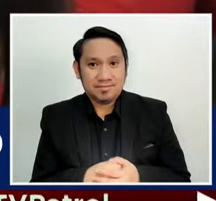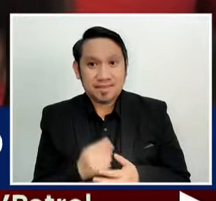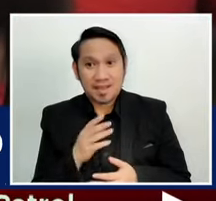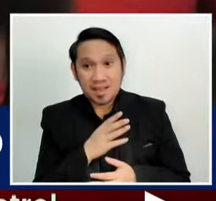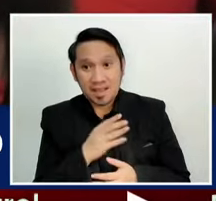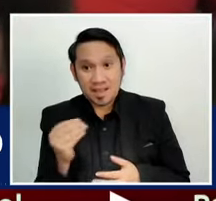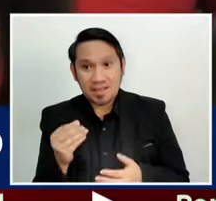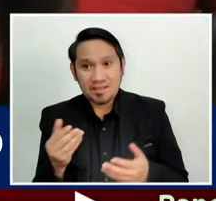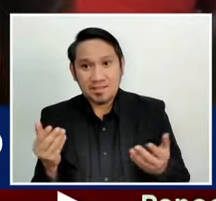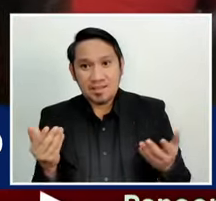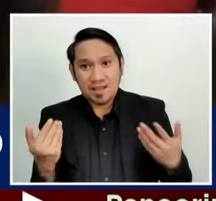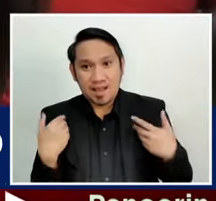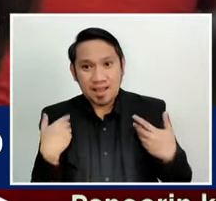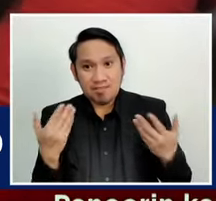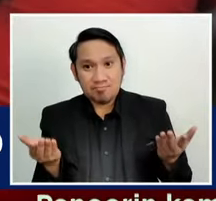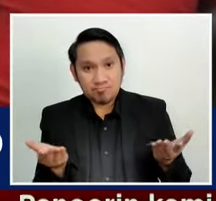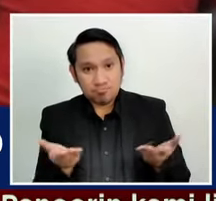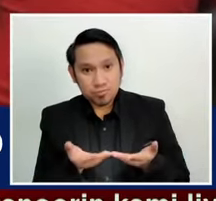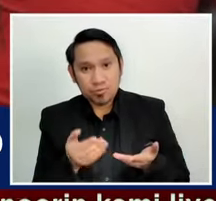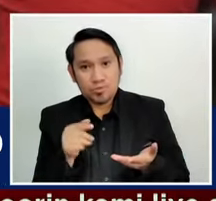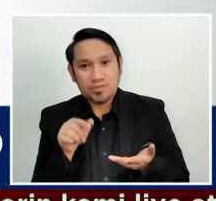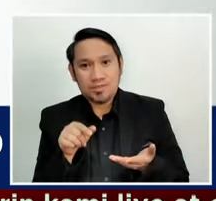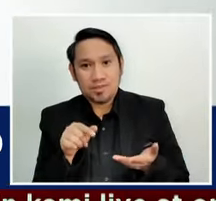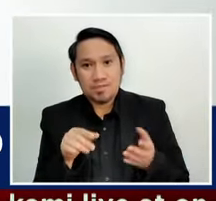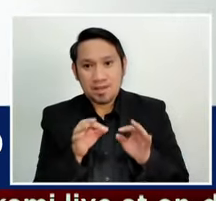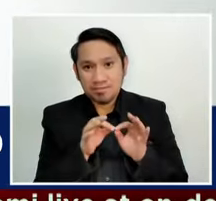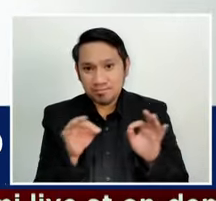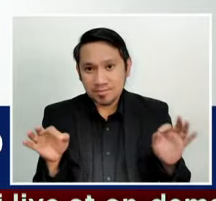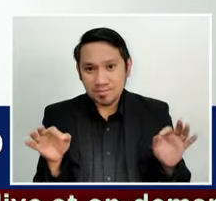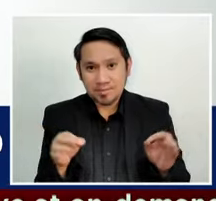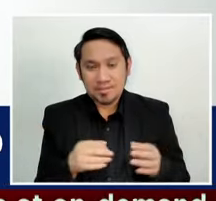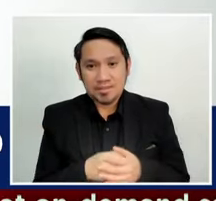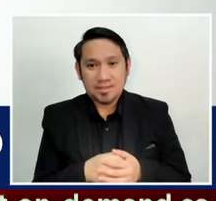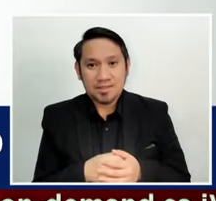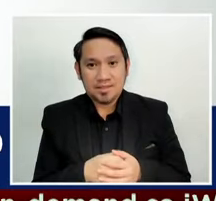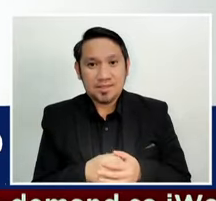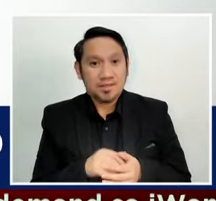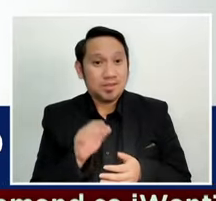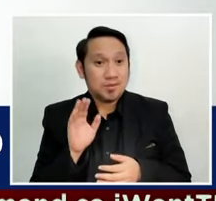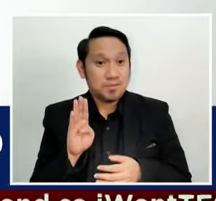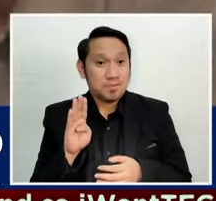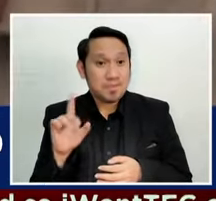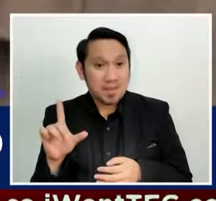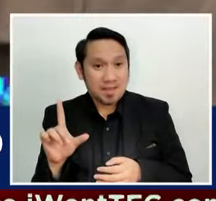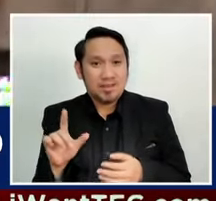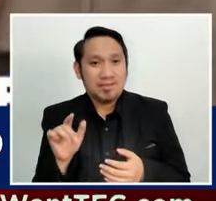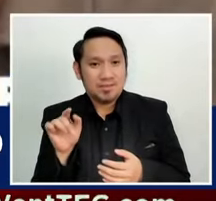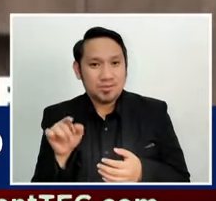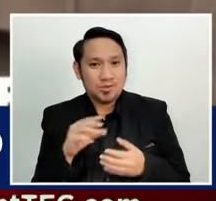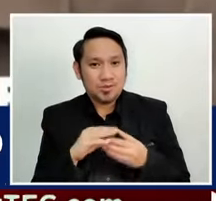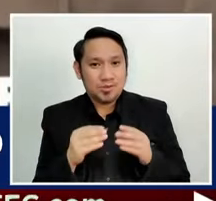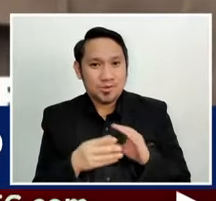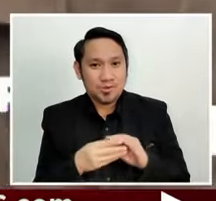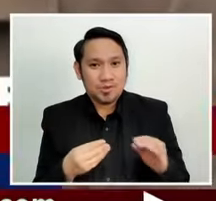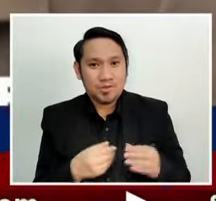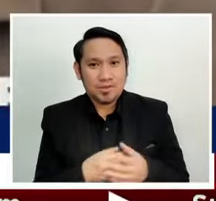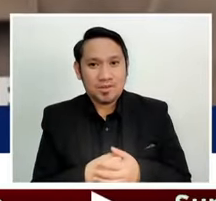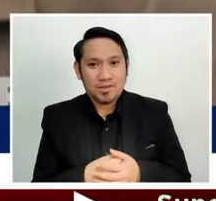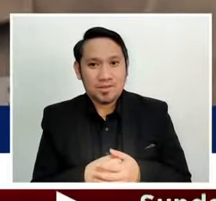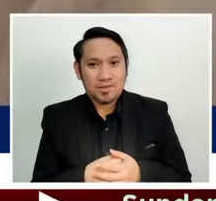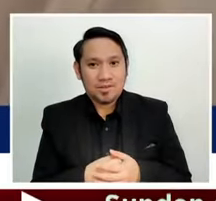mga linyahan sina Zijan at Miggy Jimenez. Tampok ang kanilang boys love storyline sa serye.